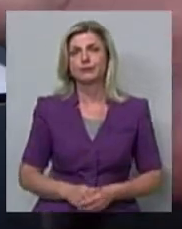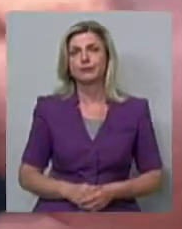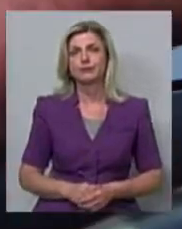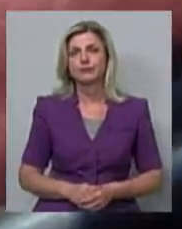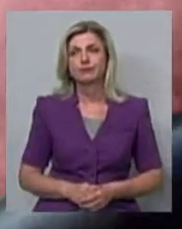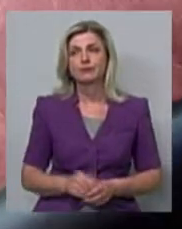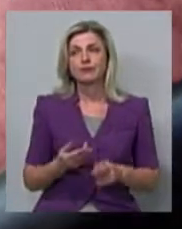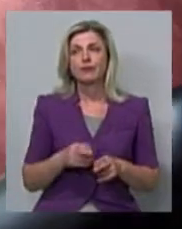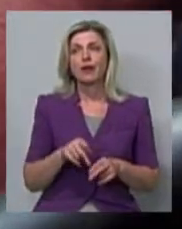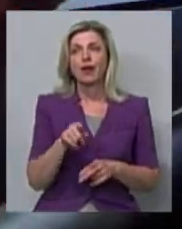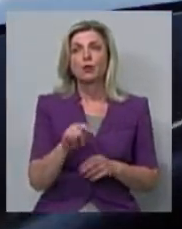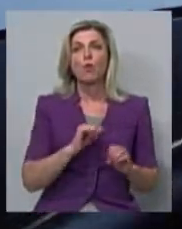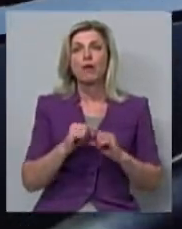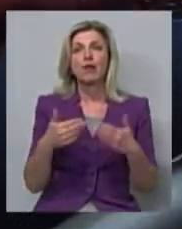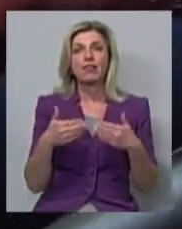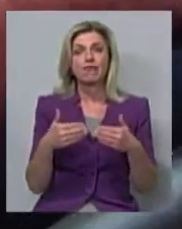Это управление дверьми,